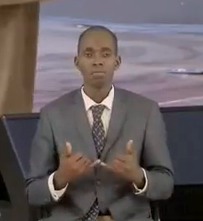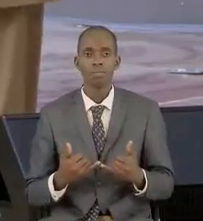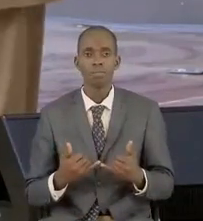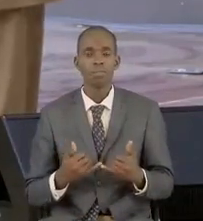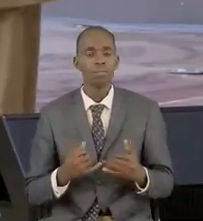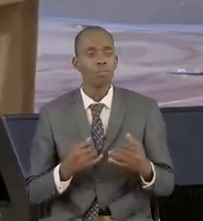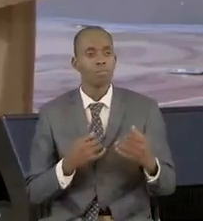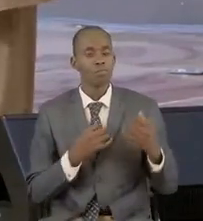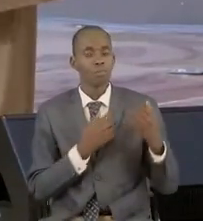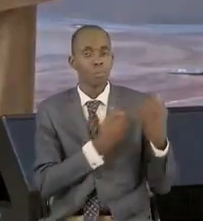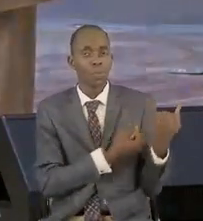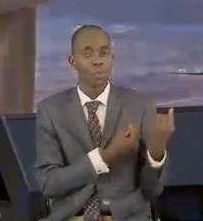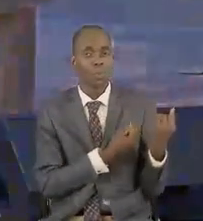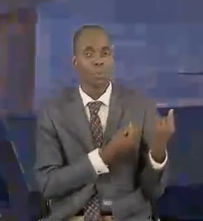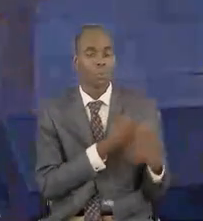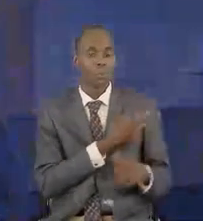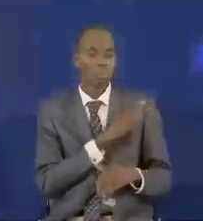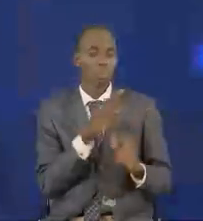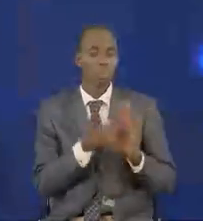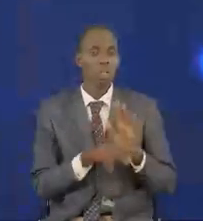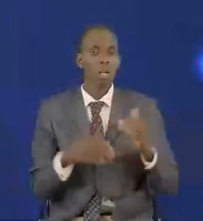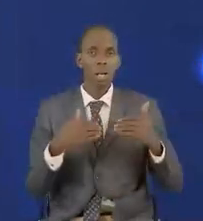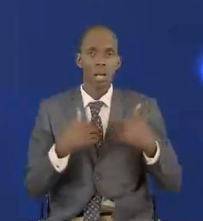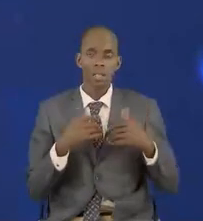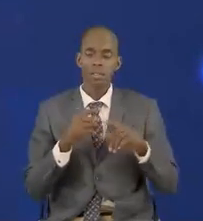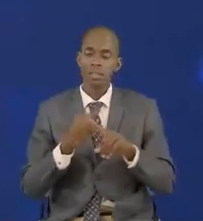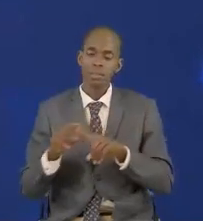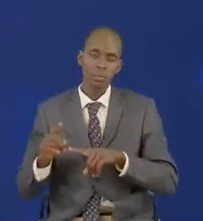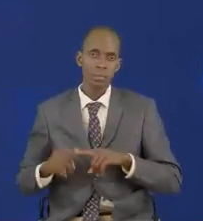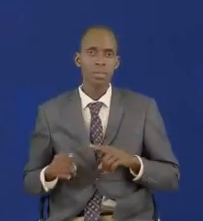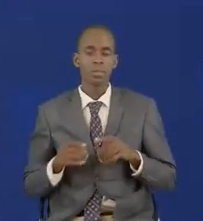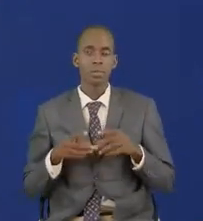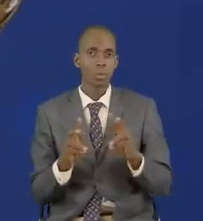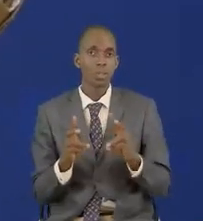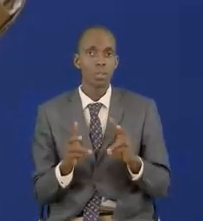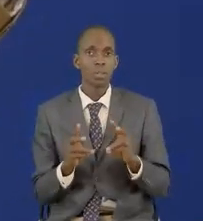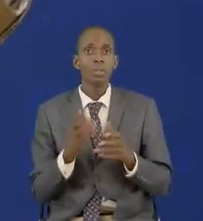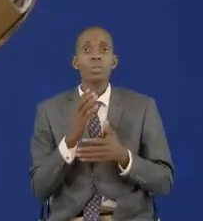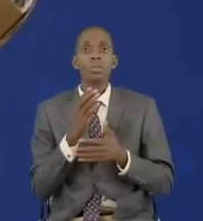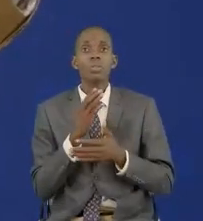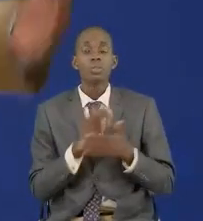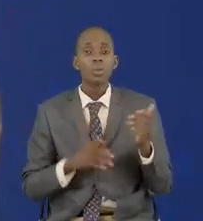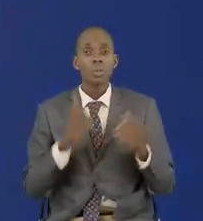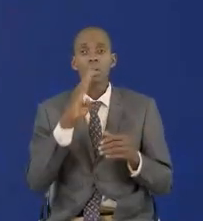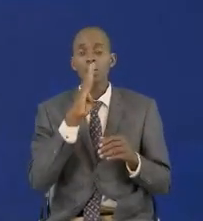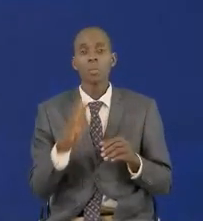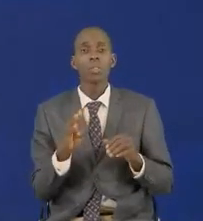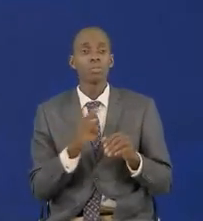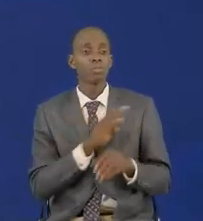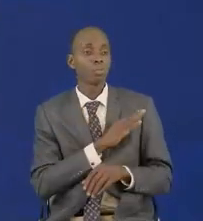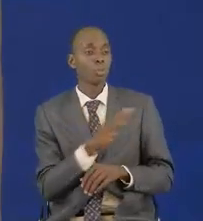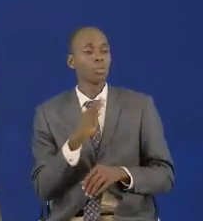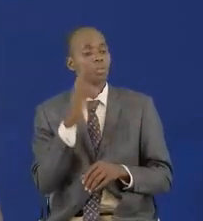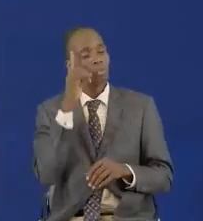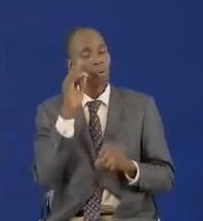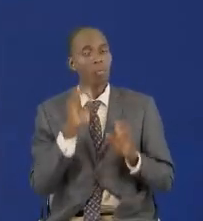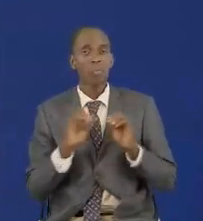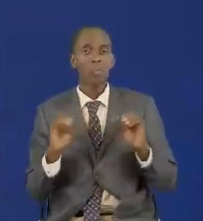a divers dimensions quelqu'un peut être courageux audacieux pour rien